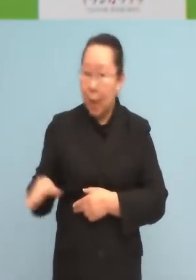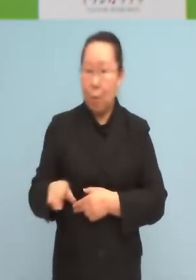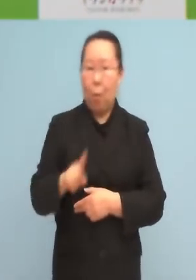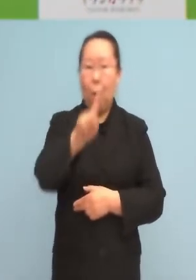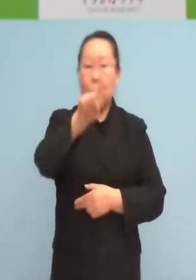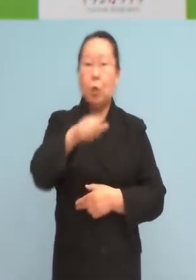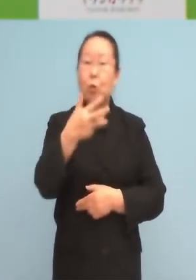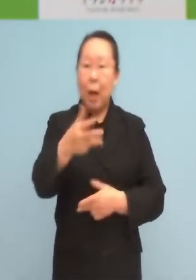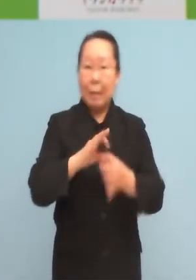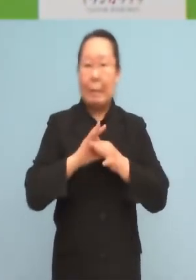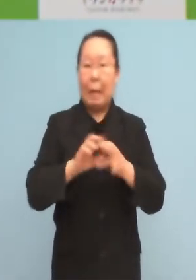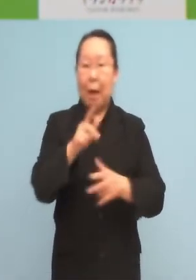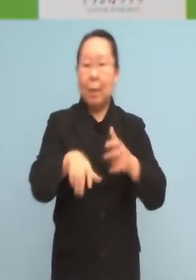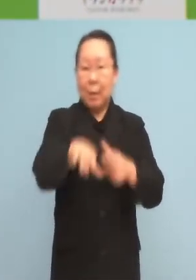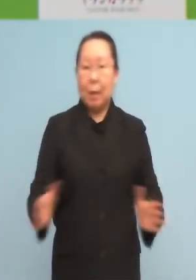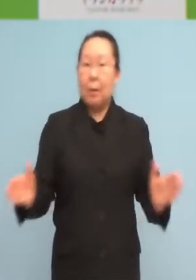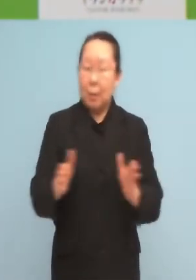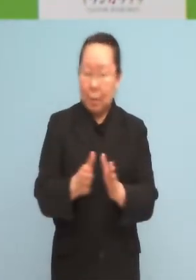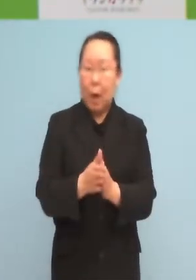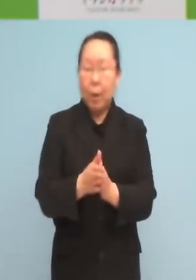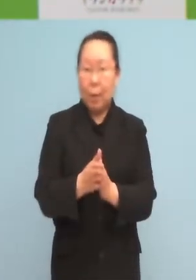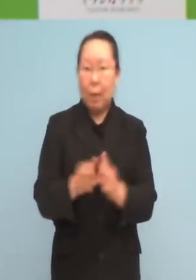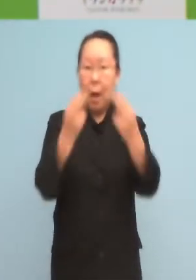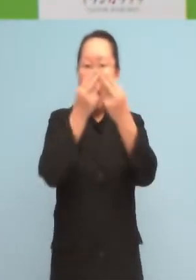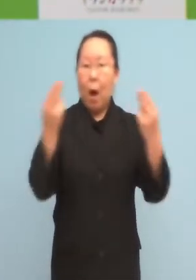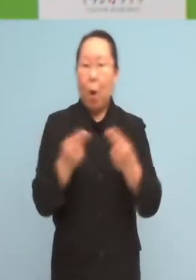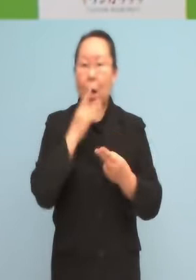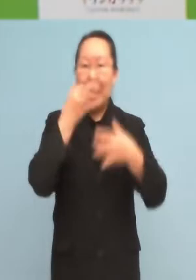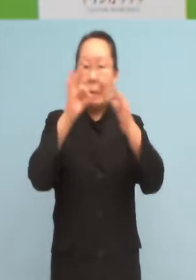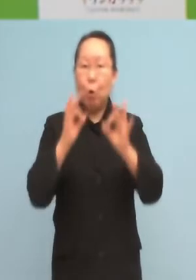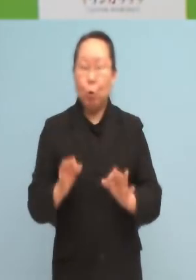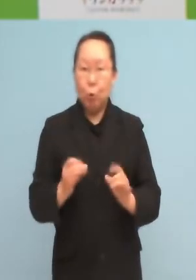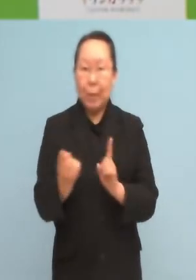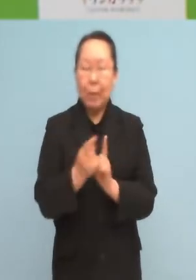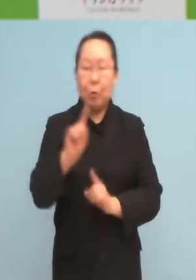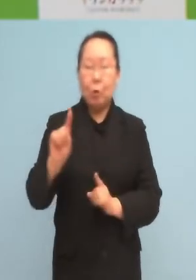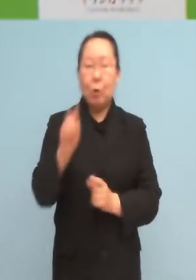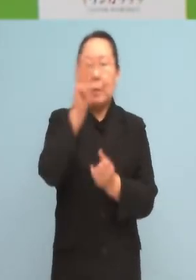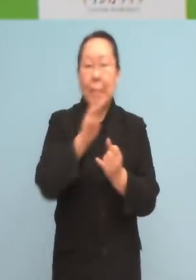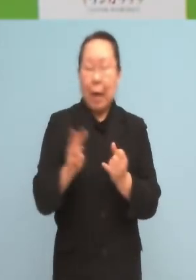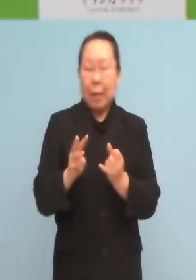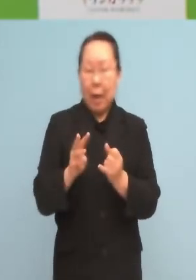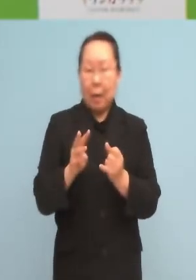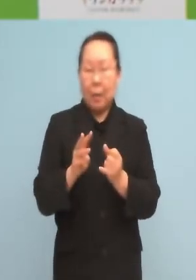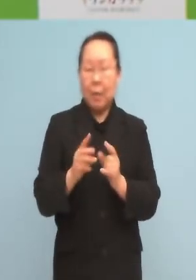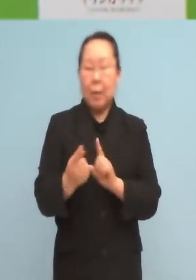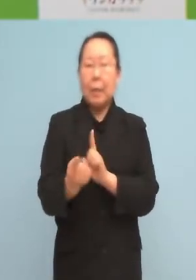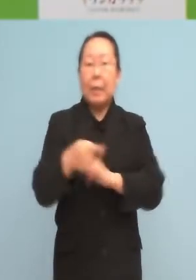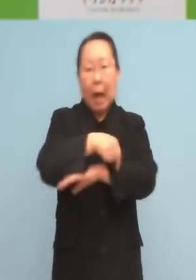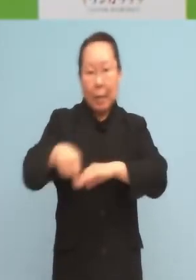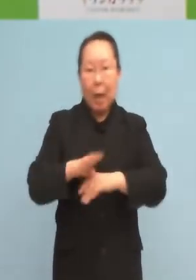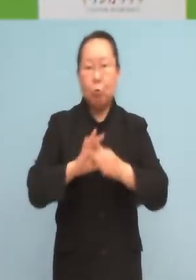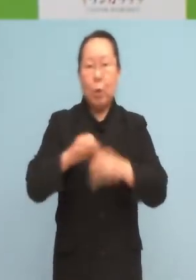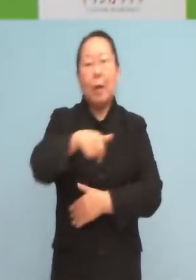関で構成をする北海道融雪災害対策連絡部を設置をしたところでありまして、引き続